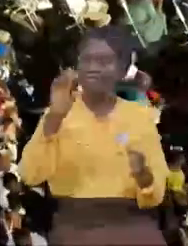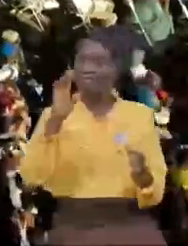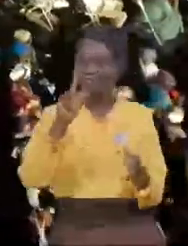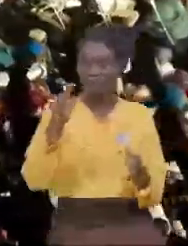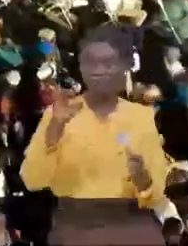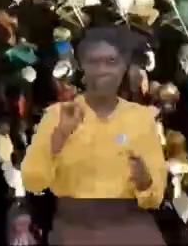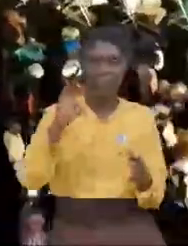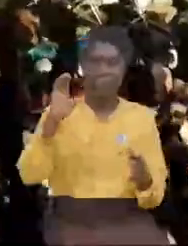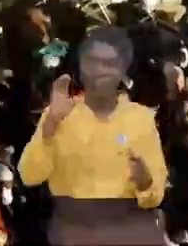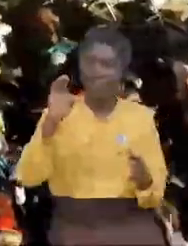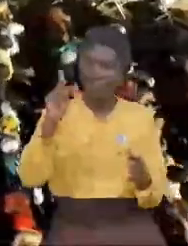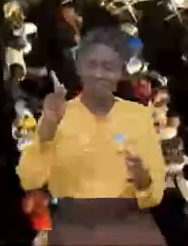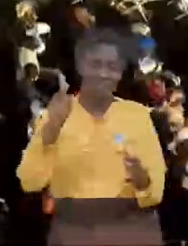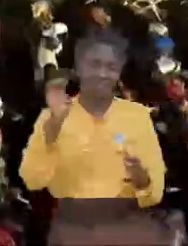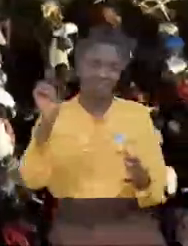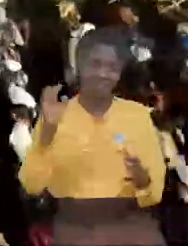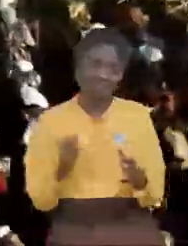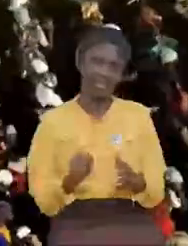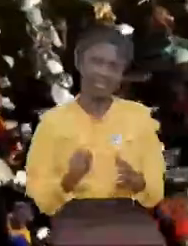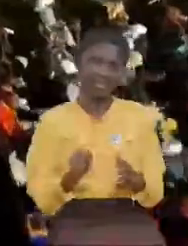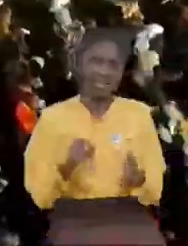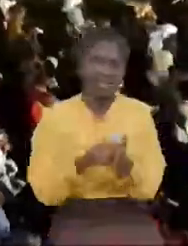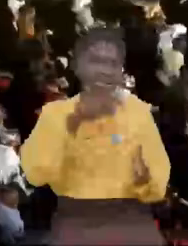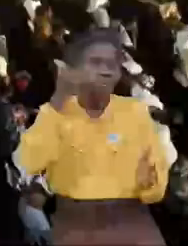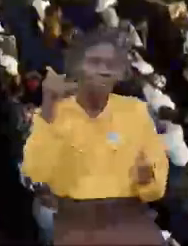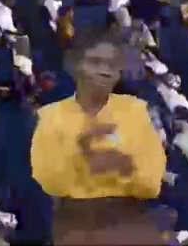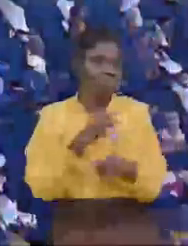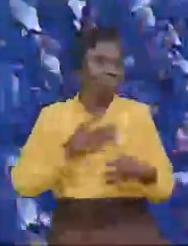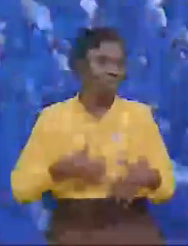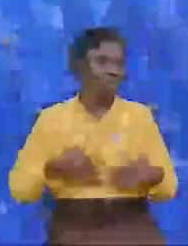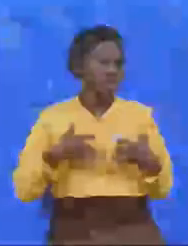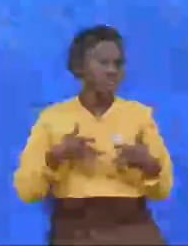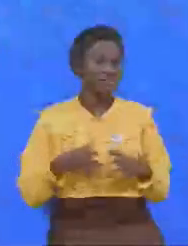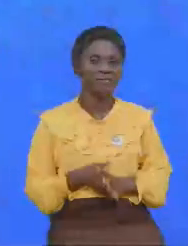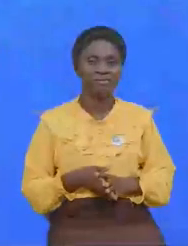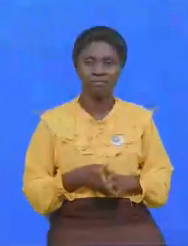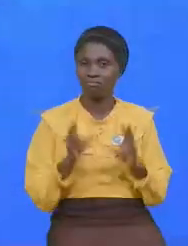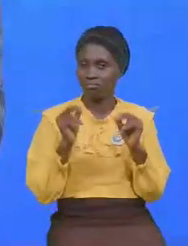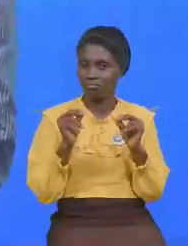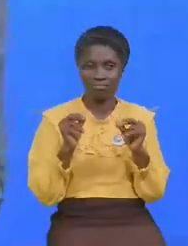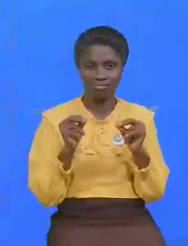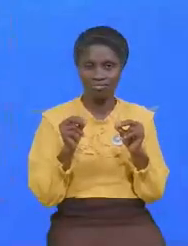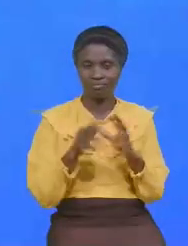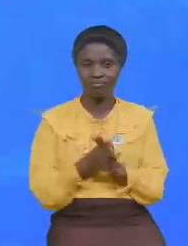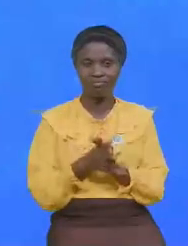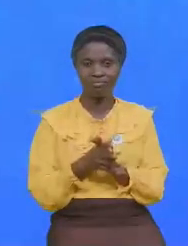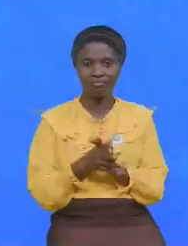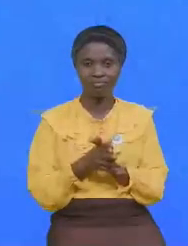la Terre Sainte. Et ça, c'est le meilleur jour de ma vie. Ah non, c'est pas